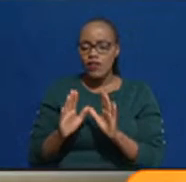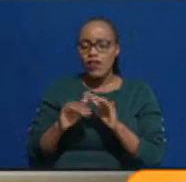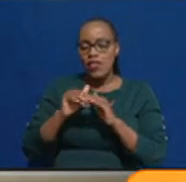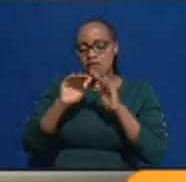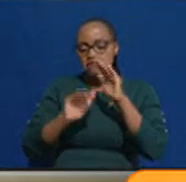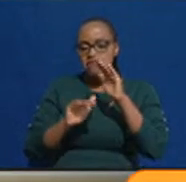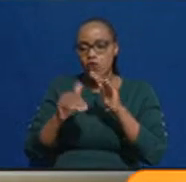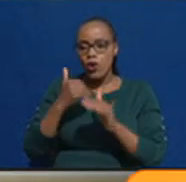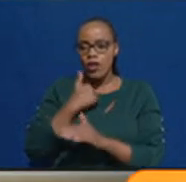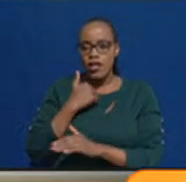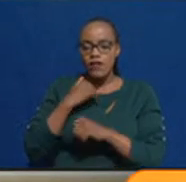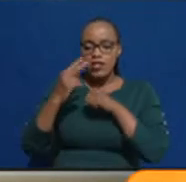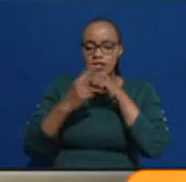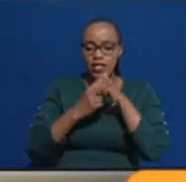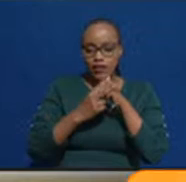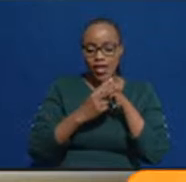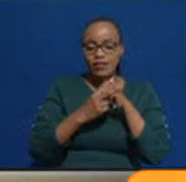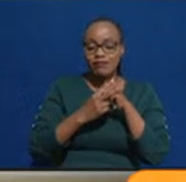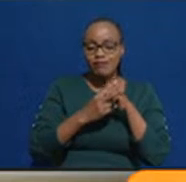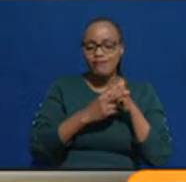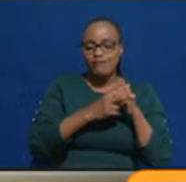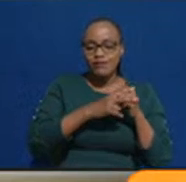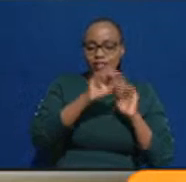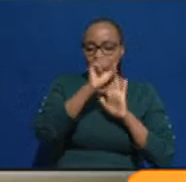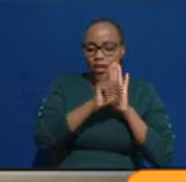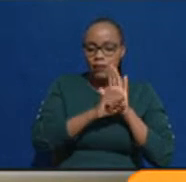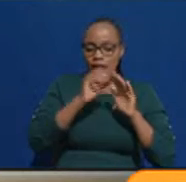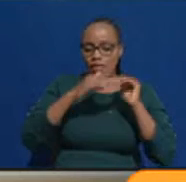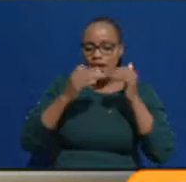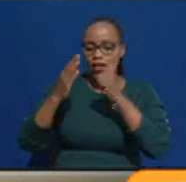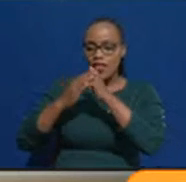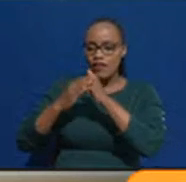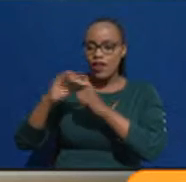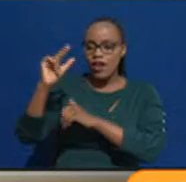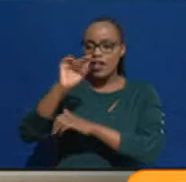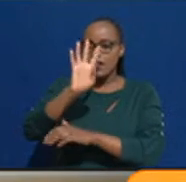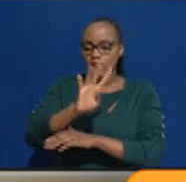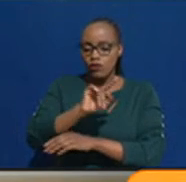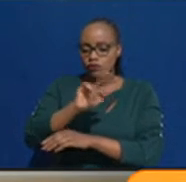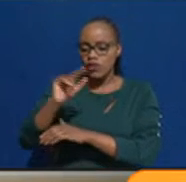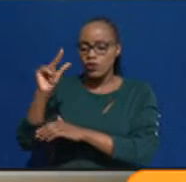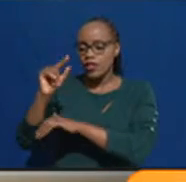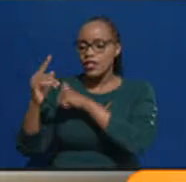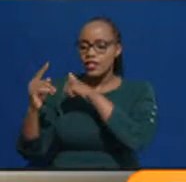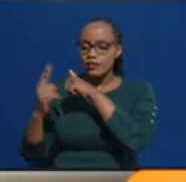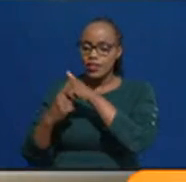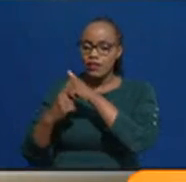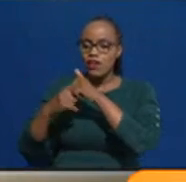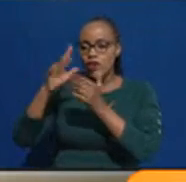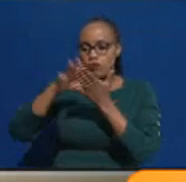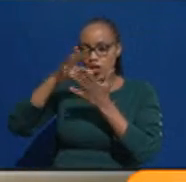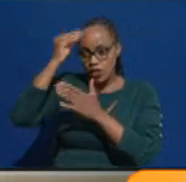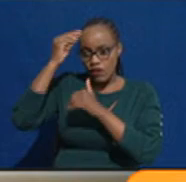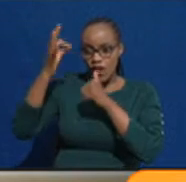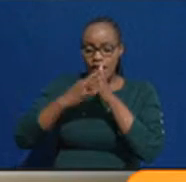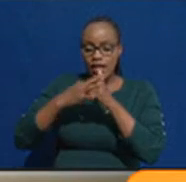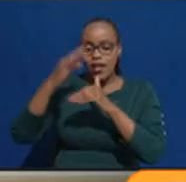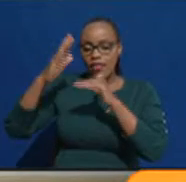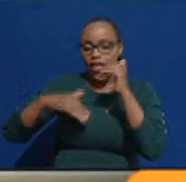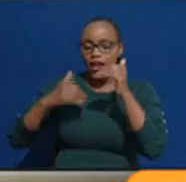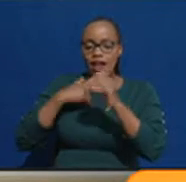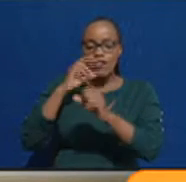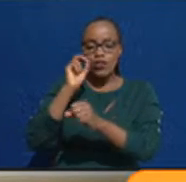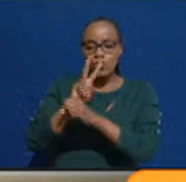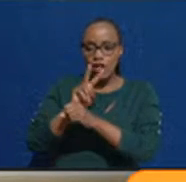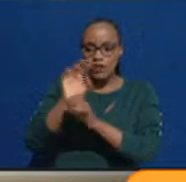chini watakuwa na masomo 7 badala ya 9, huku wale wa gredi ya 4 hadi 6 wakisoma masomo 8 badala ya